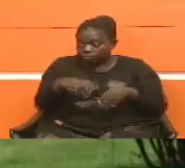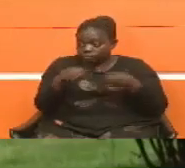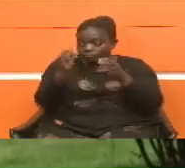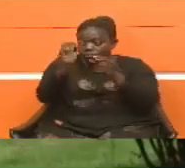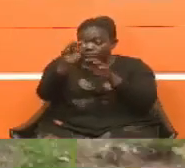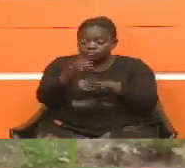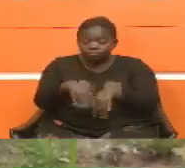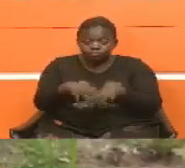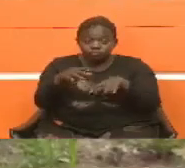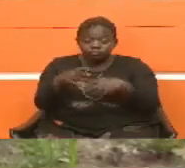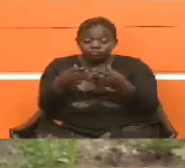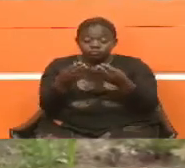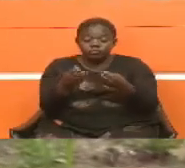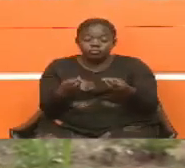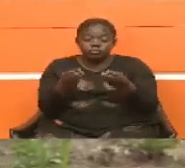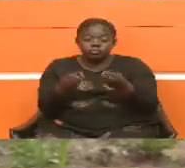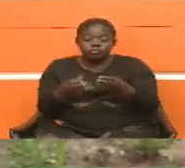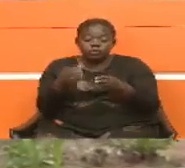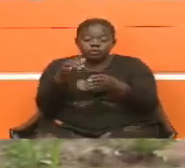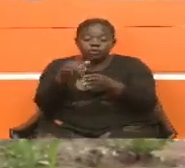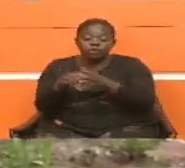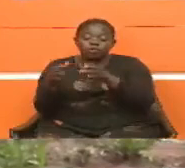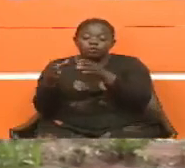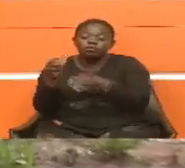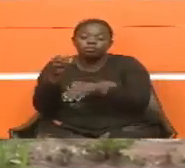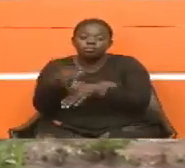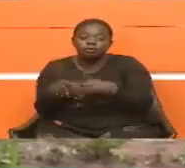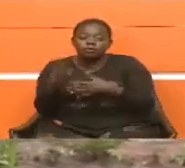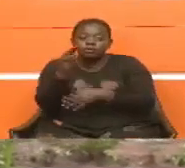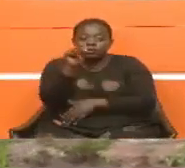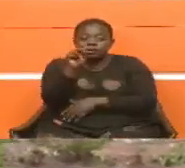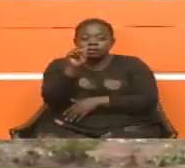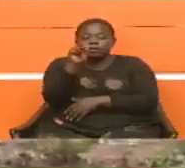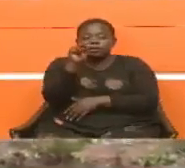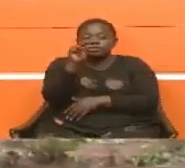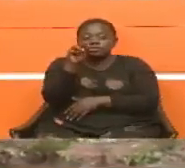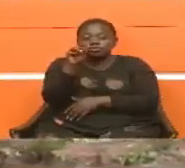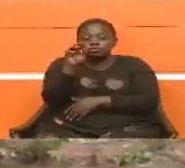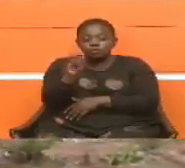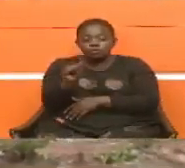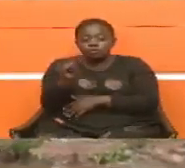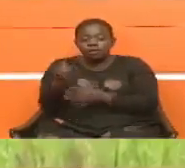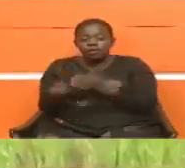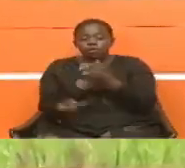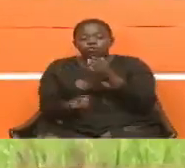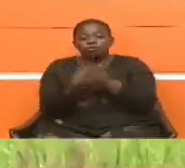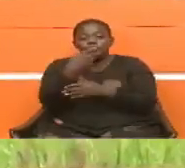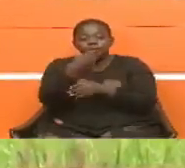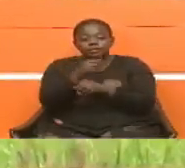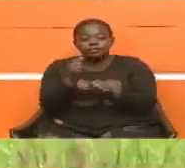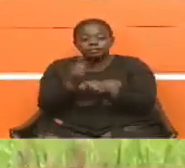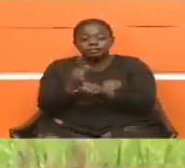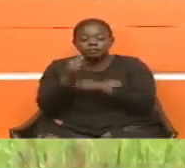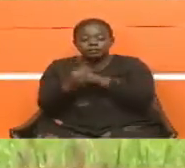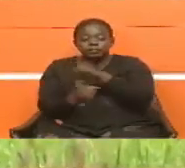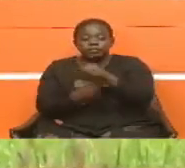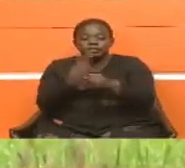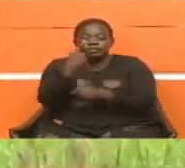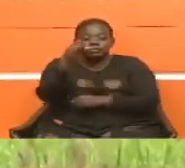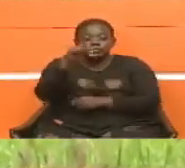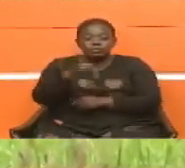ba pamba abeegatta mu kibiina kya Nakitoma Cotton Growers Association mu